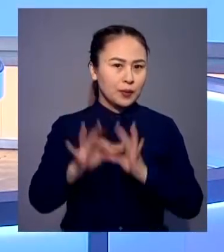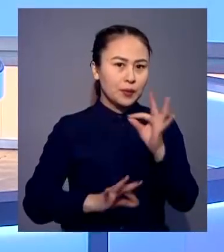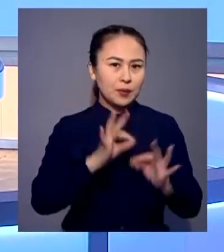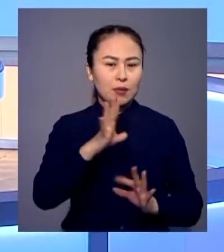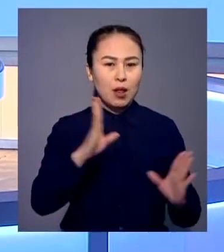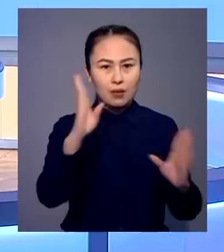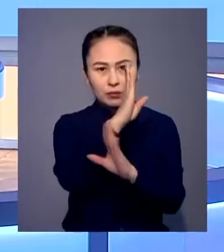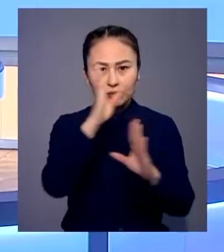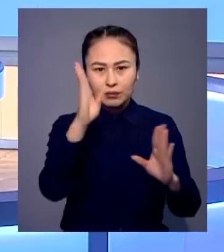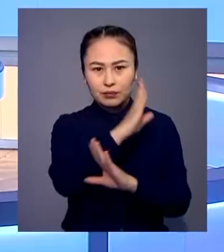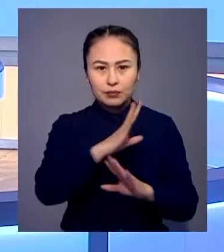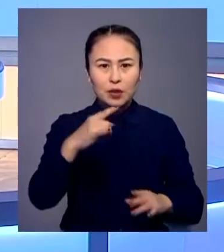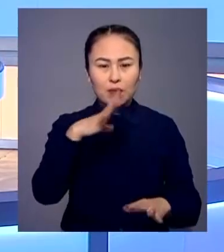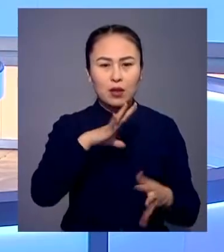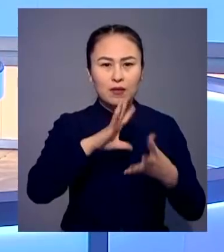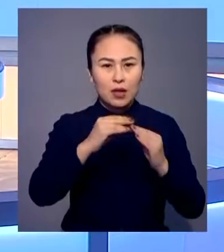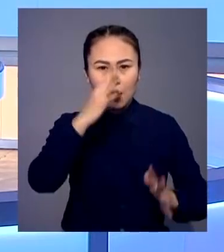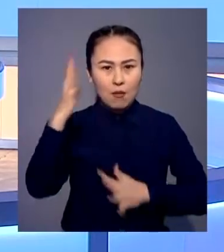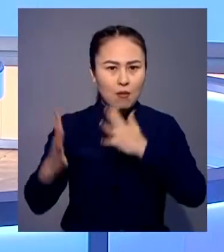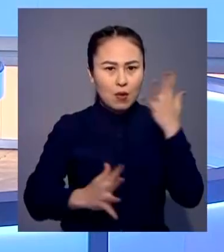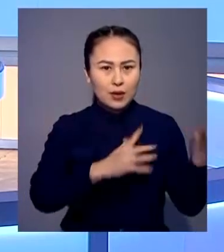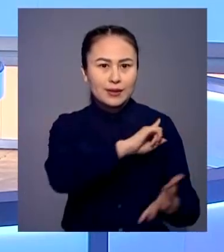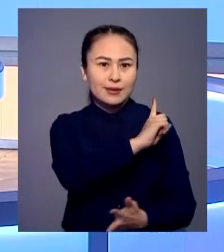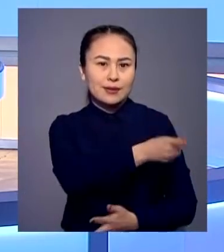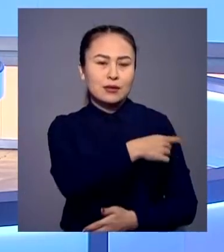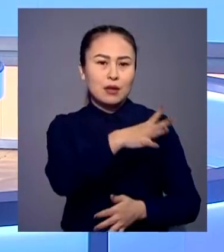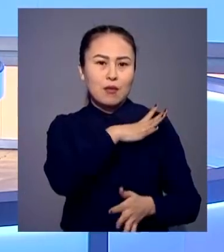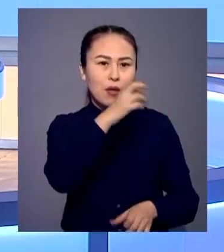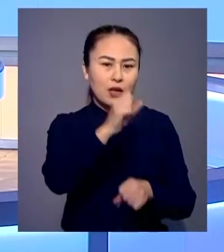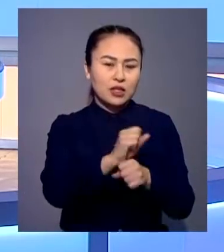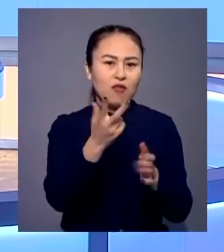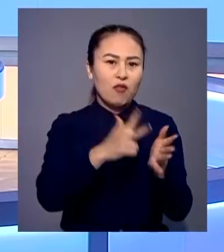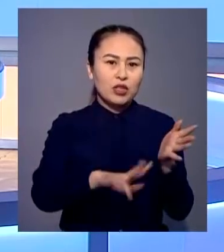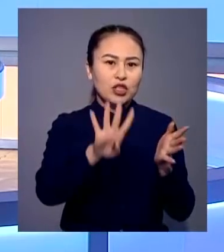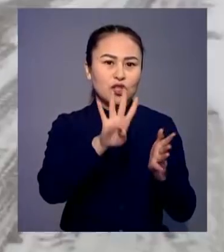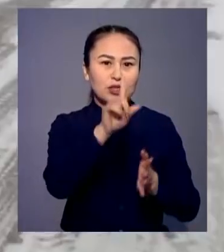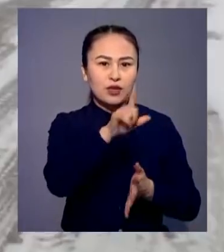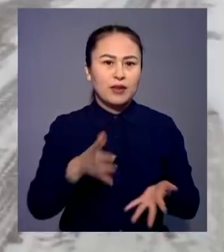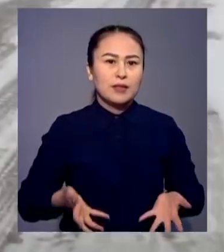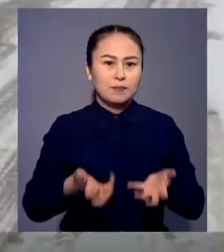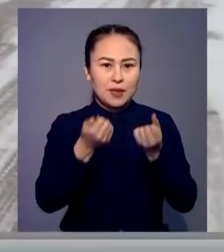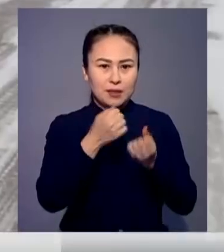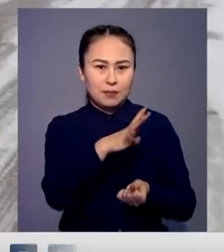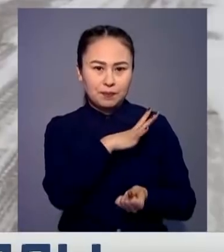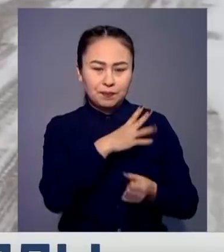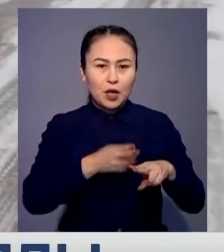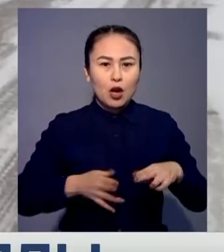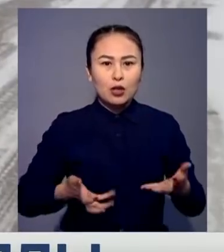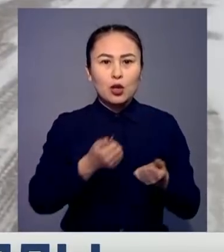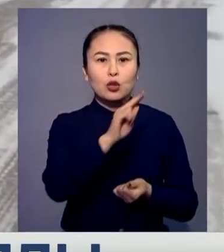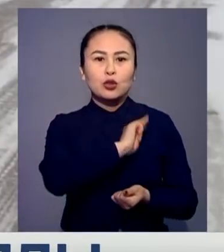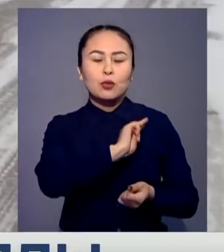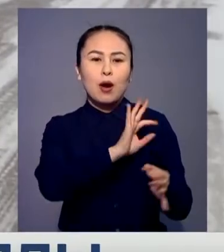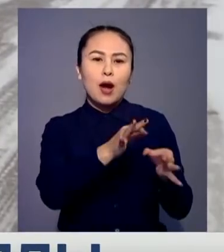боранның салдарынан қар құрсауында қалған 84 жолаушы құтқарылды. Бұл туралы облыстық төтенше жағдайлар департаментінің баспасөз